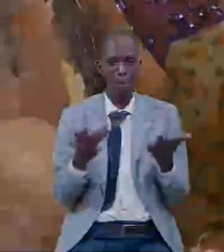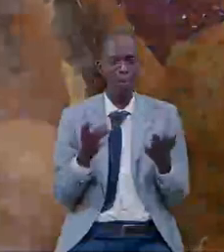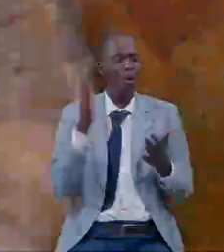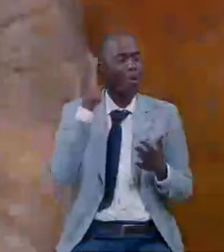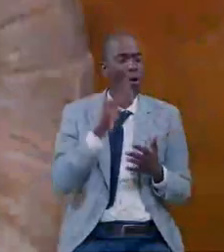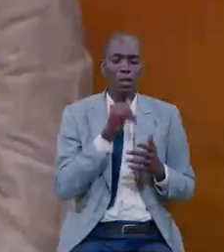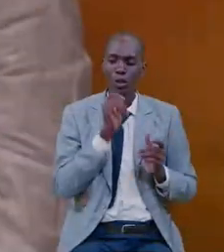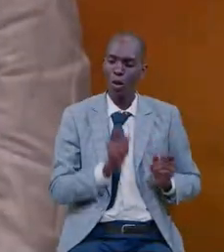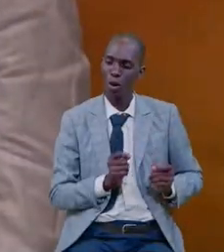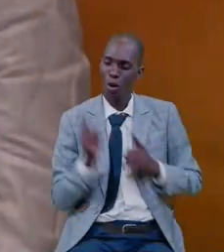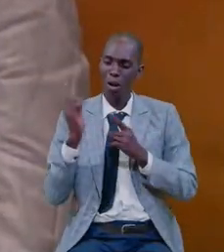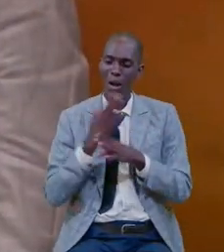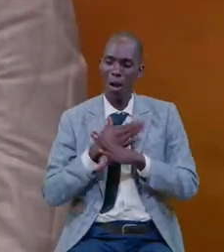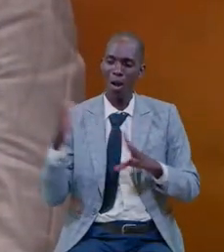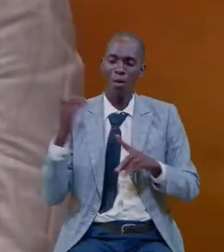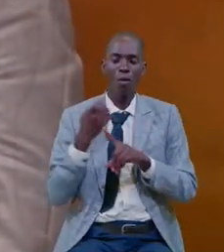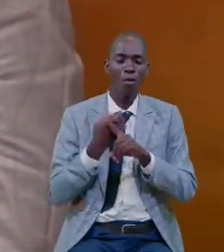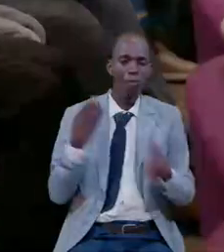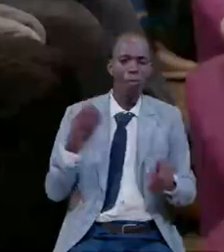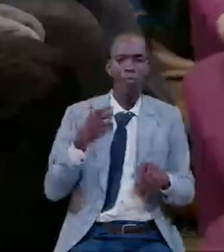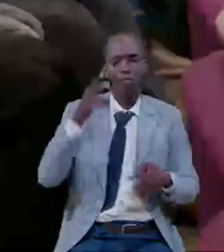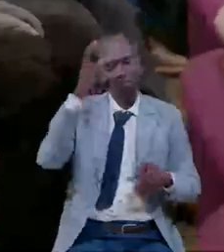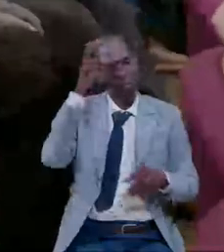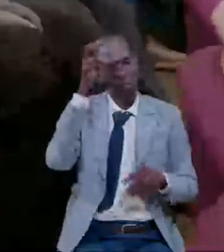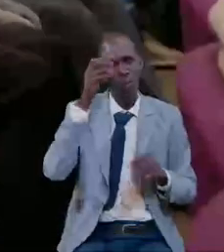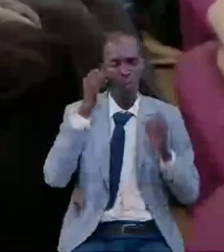ne va pas fuir aucun démon, aucun pouvoir des ténèbres.